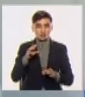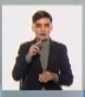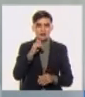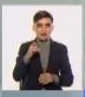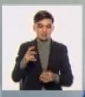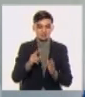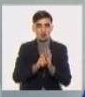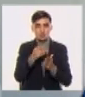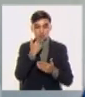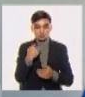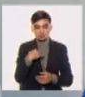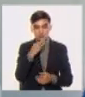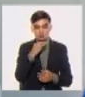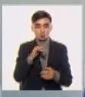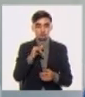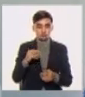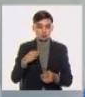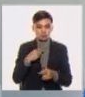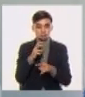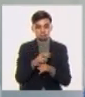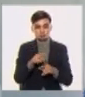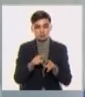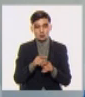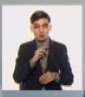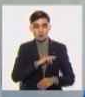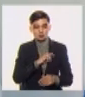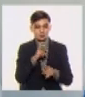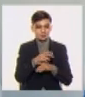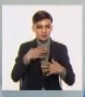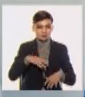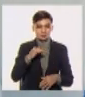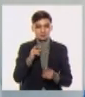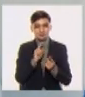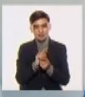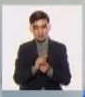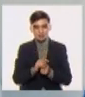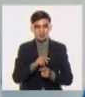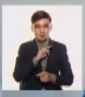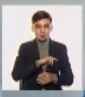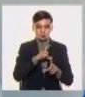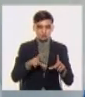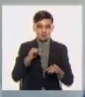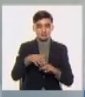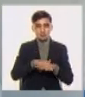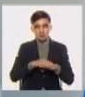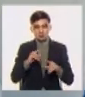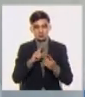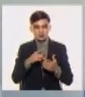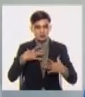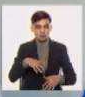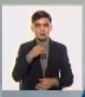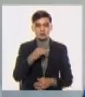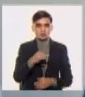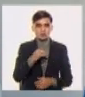карантина, уже перестал ходить на работу, встречаться с коллегами, клиентами. Вот.